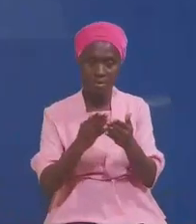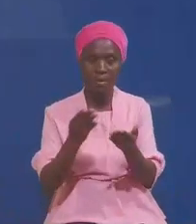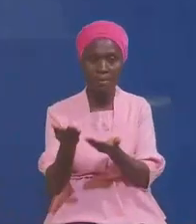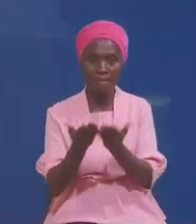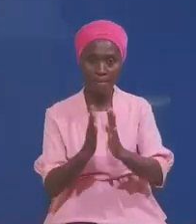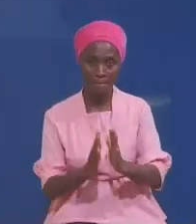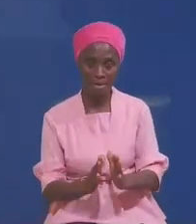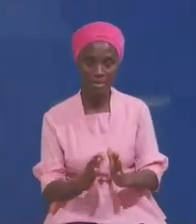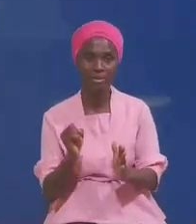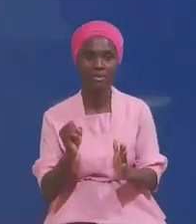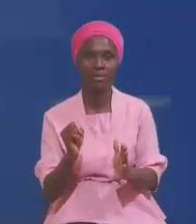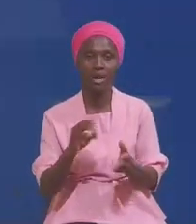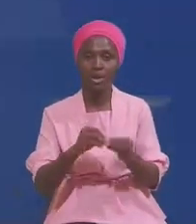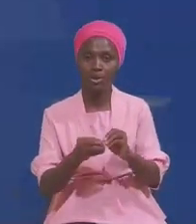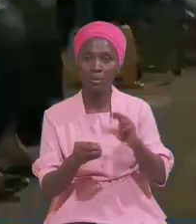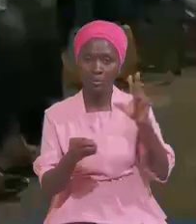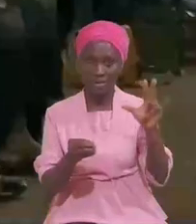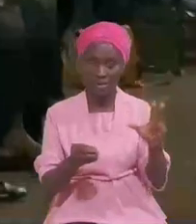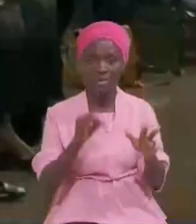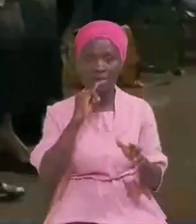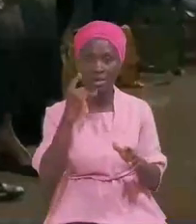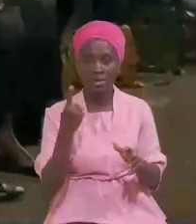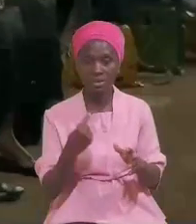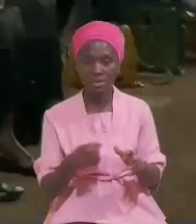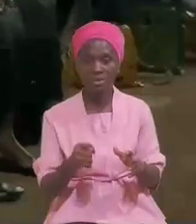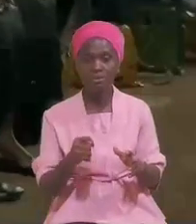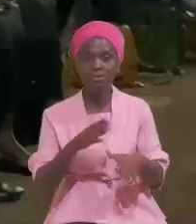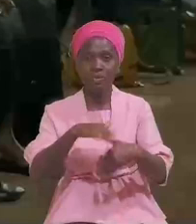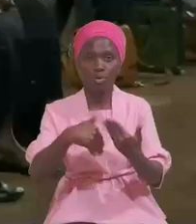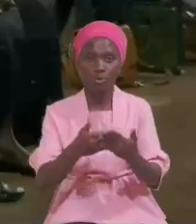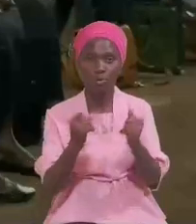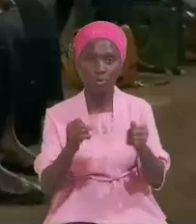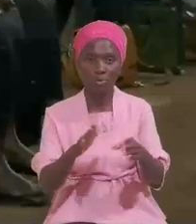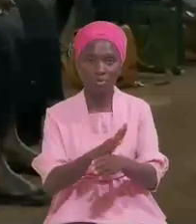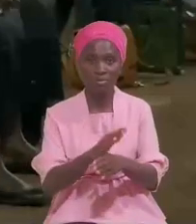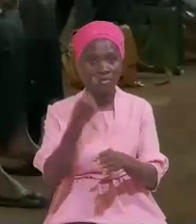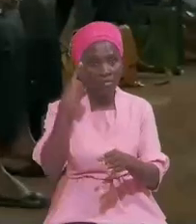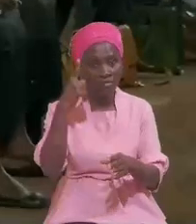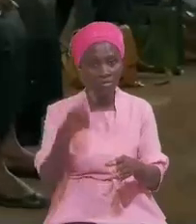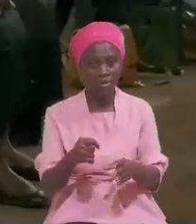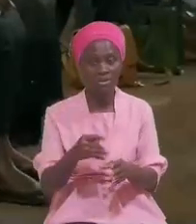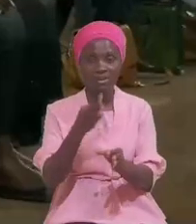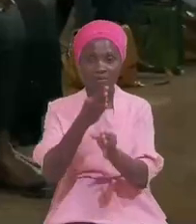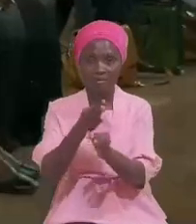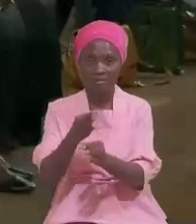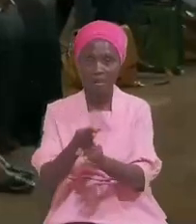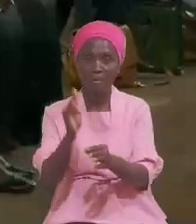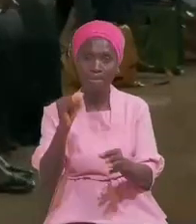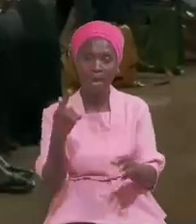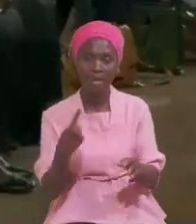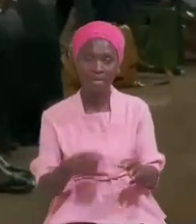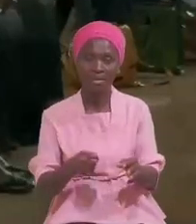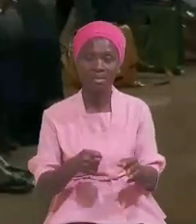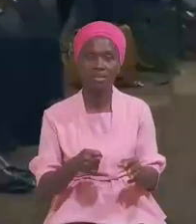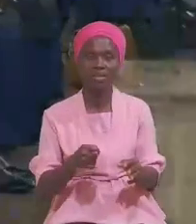Trois, c'est l'omnipotence pour le fidèle par le souverain créateur.